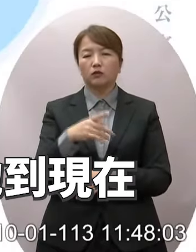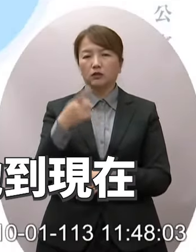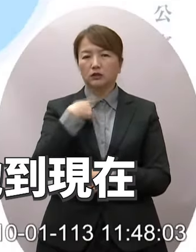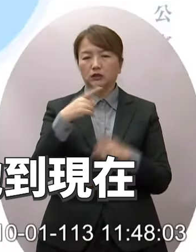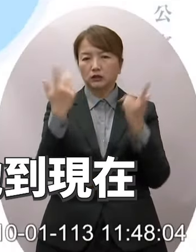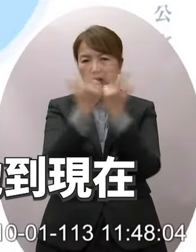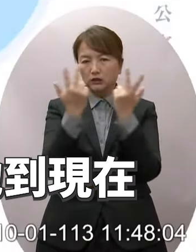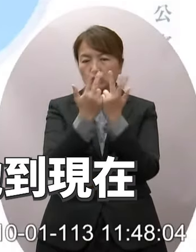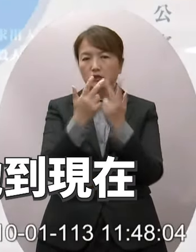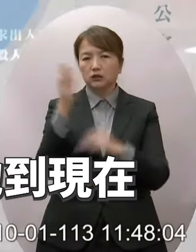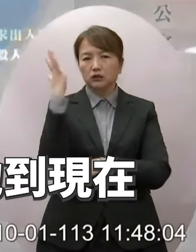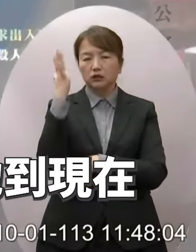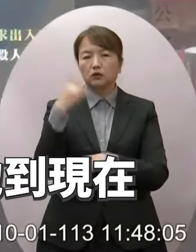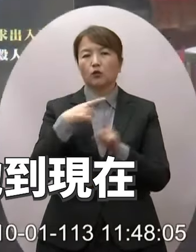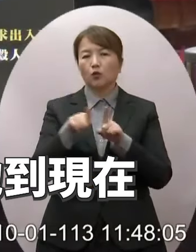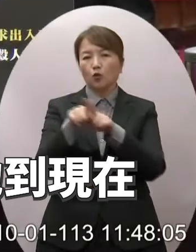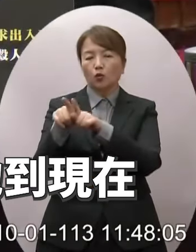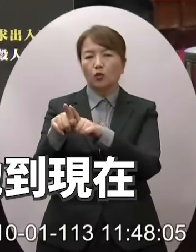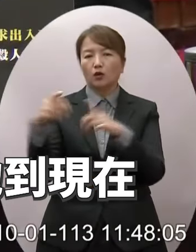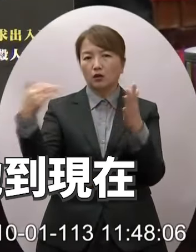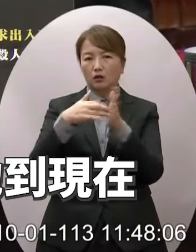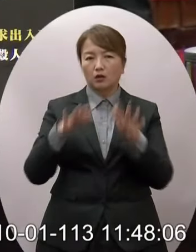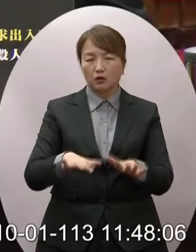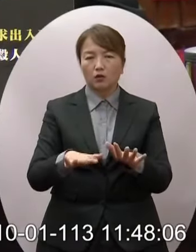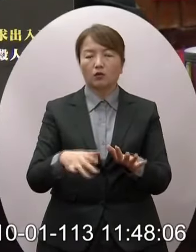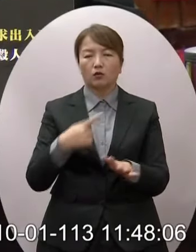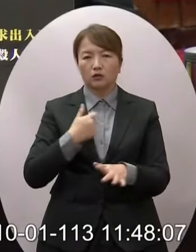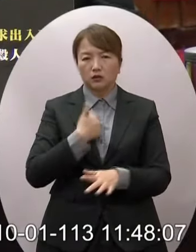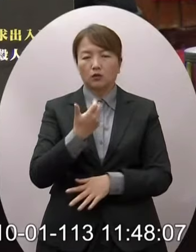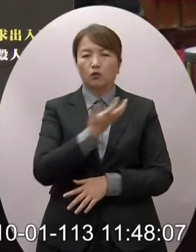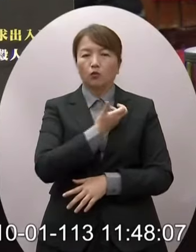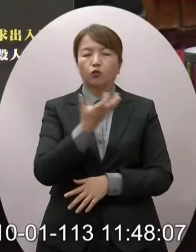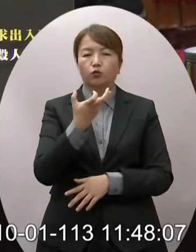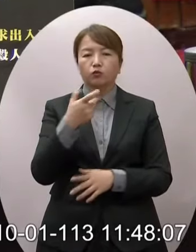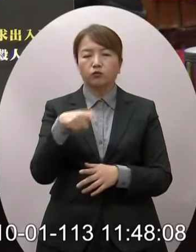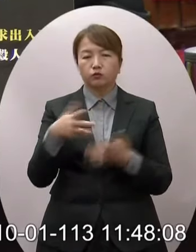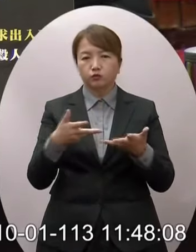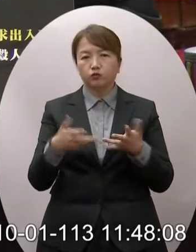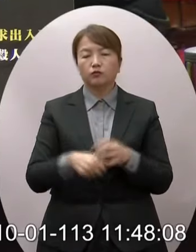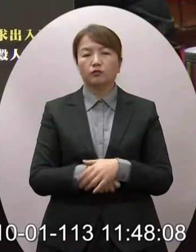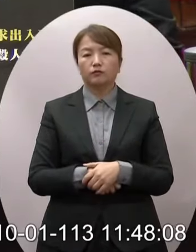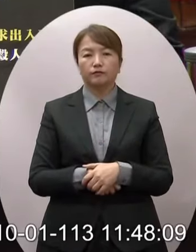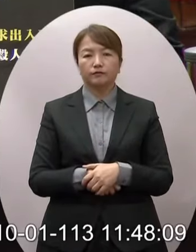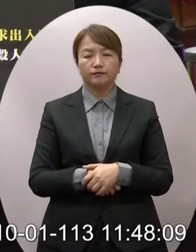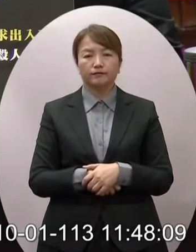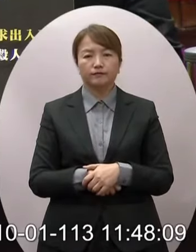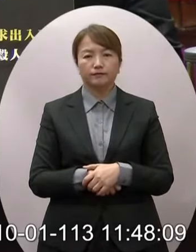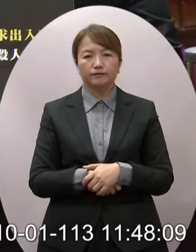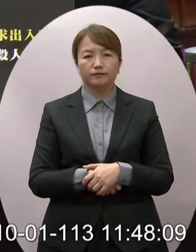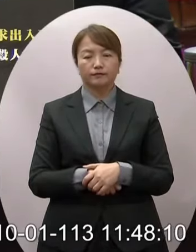从新北市府，我就陪着他到现在，我真的不忍心这个事情。好，所以